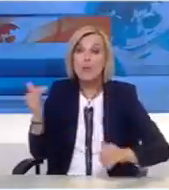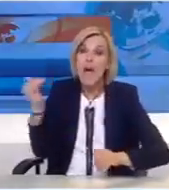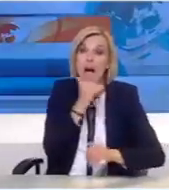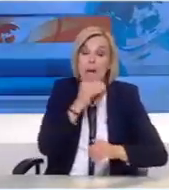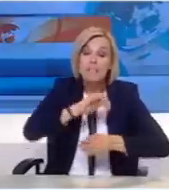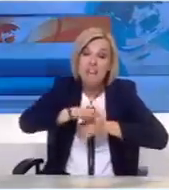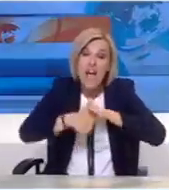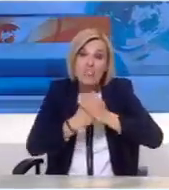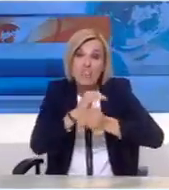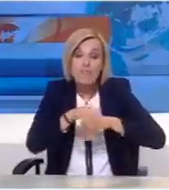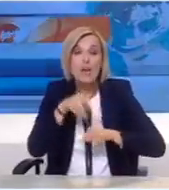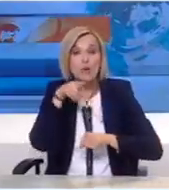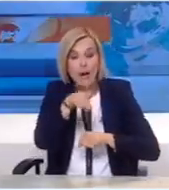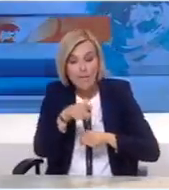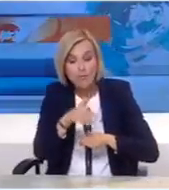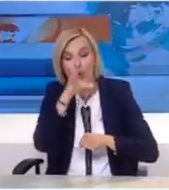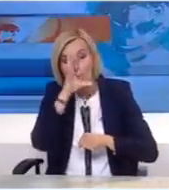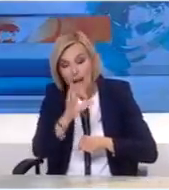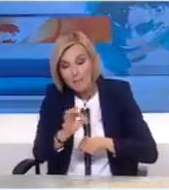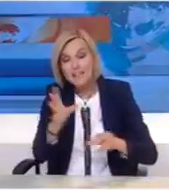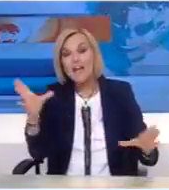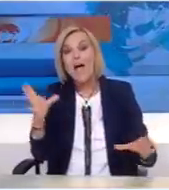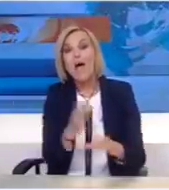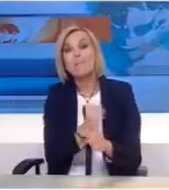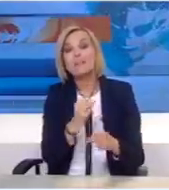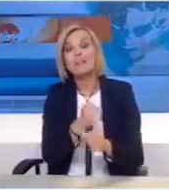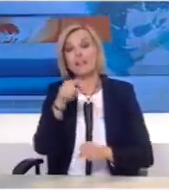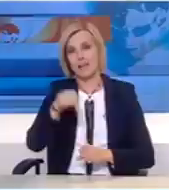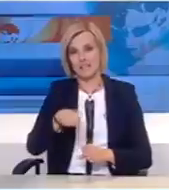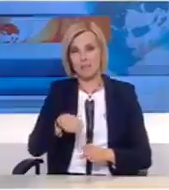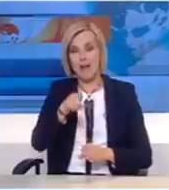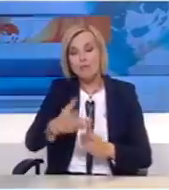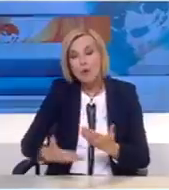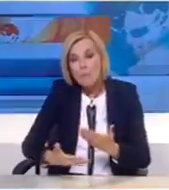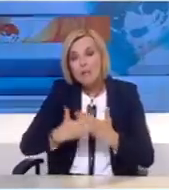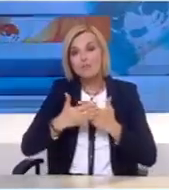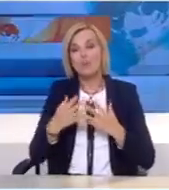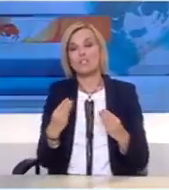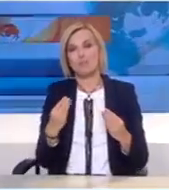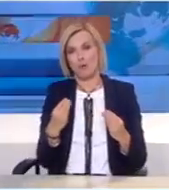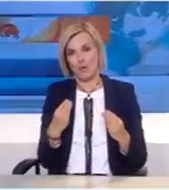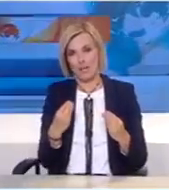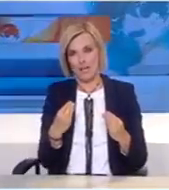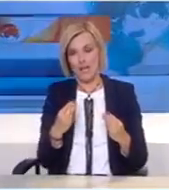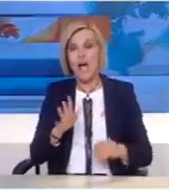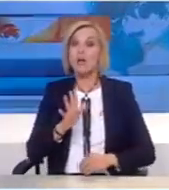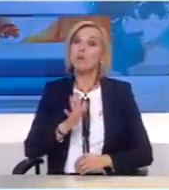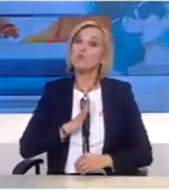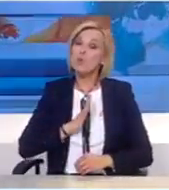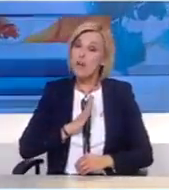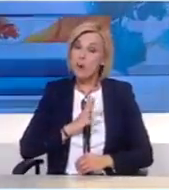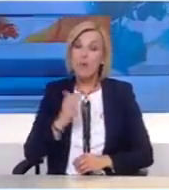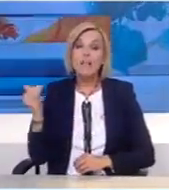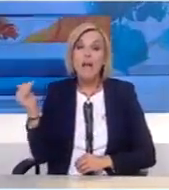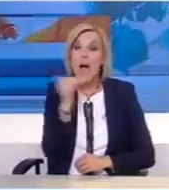στην επιτυχή αντιμετώπιση επιδημίας στη χώρα μας μέχρι σήμερα. Και νομίζω μας έχει βοηθήσει αυτή η προσέγγιση, η ανθρώπινη και η